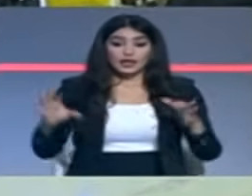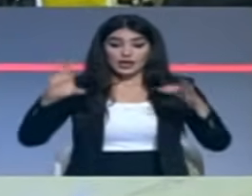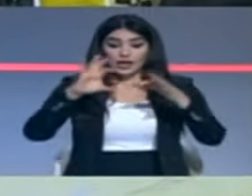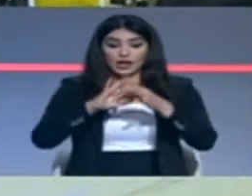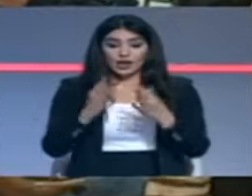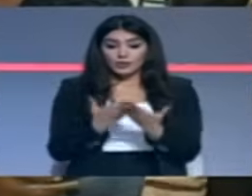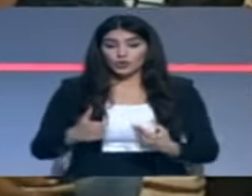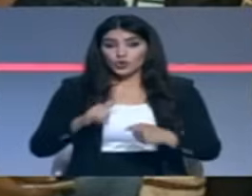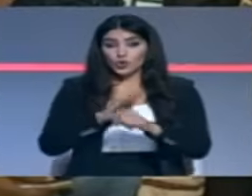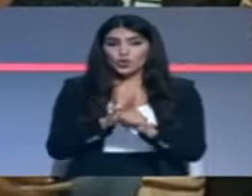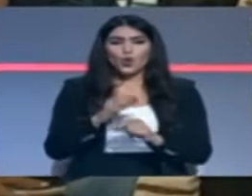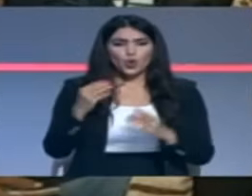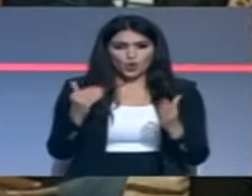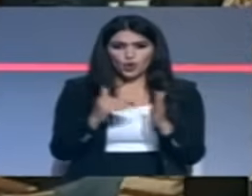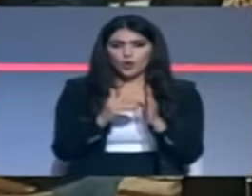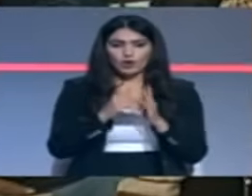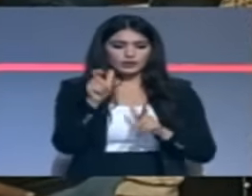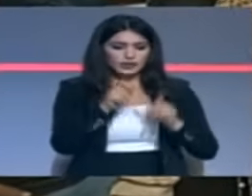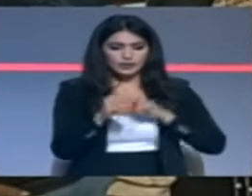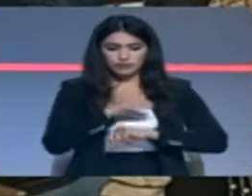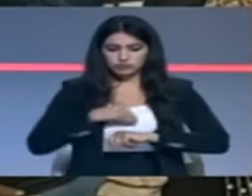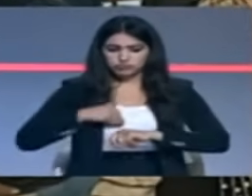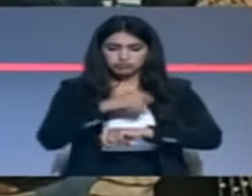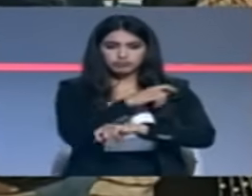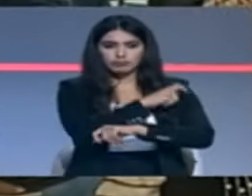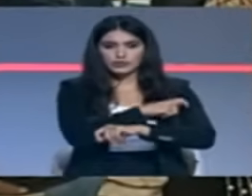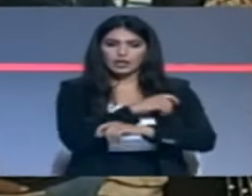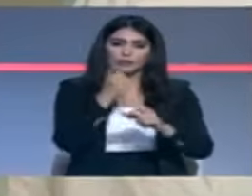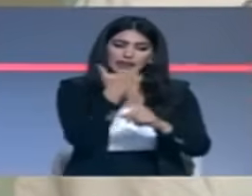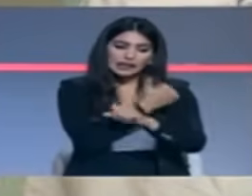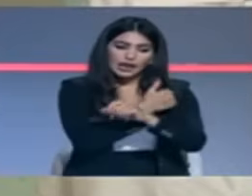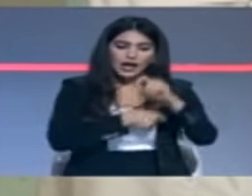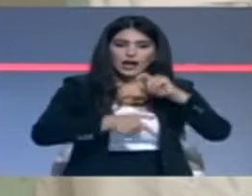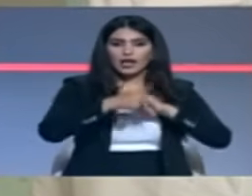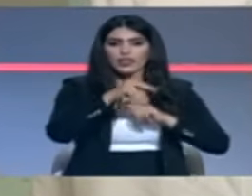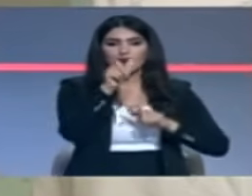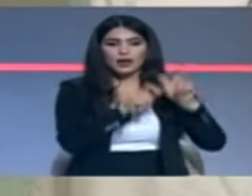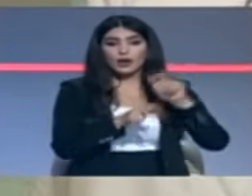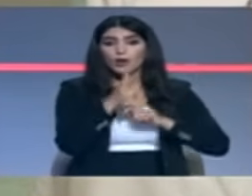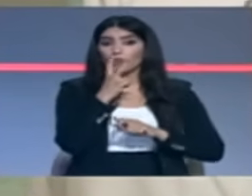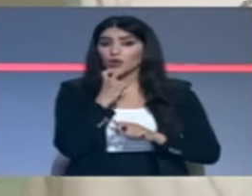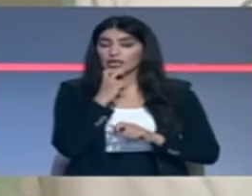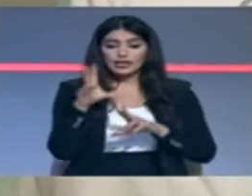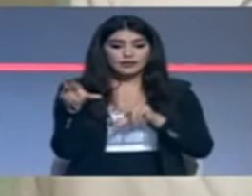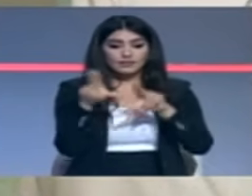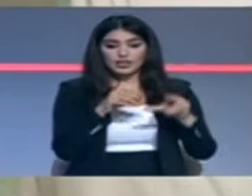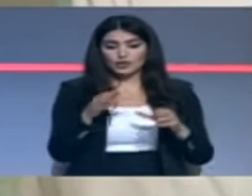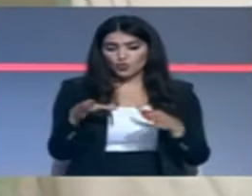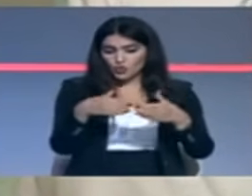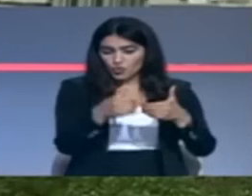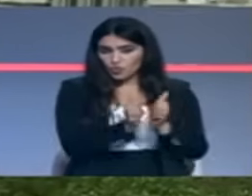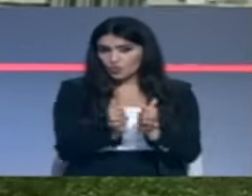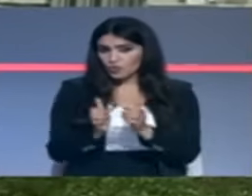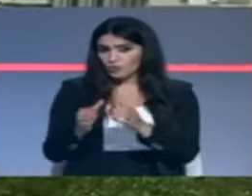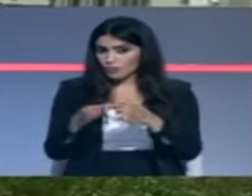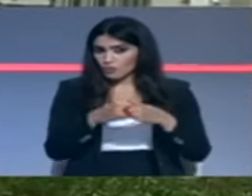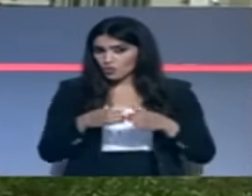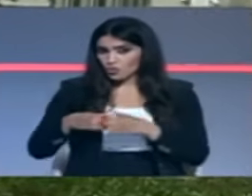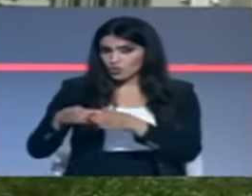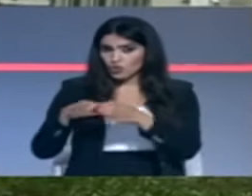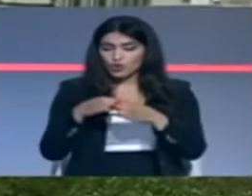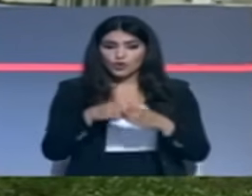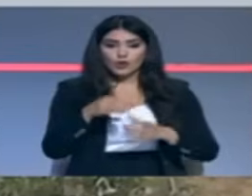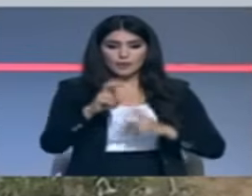الوبائي، تستمر جهود المنظومة الصحية لتلقيح أكبر عدد من المواطنين، كما تعمل الفرق الميدانية على تزويد